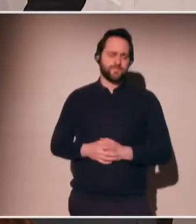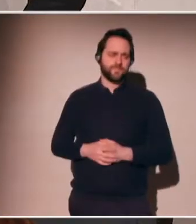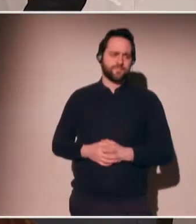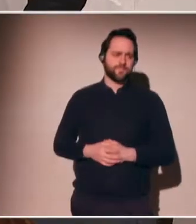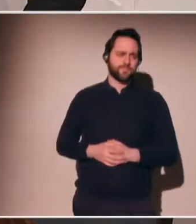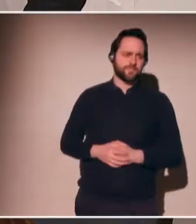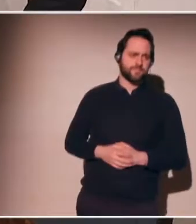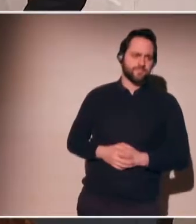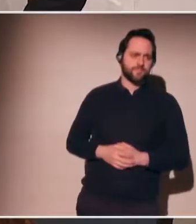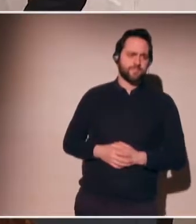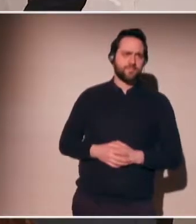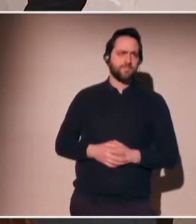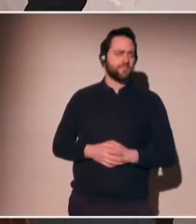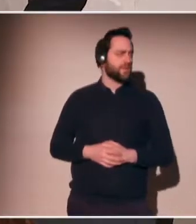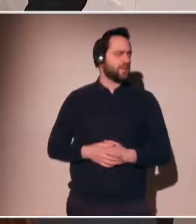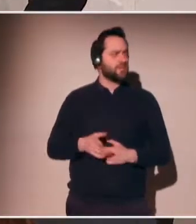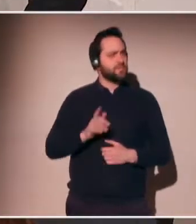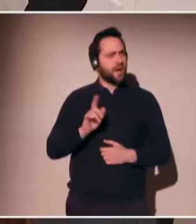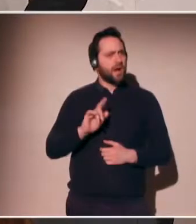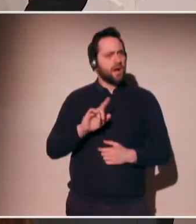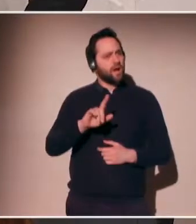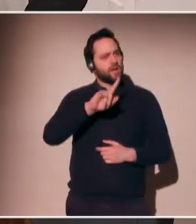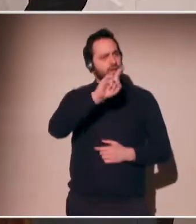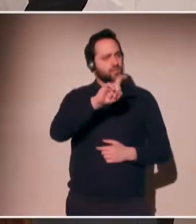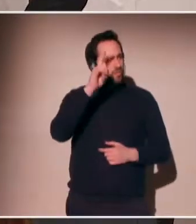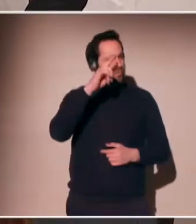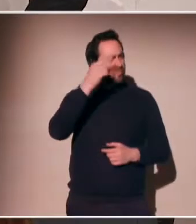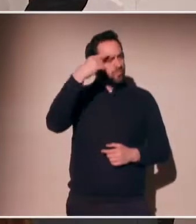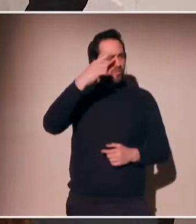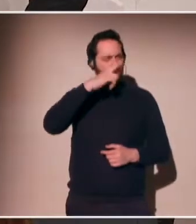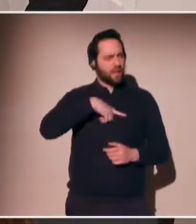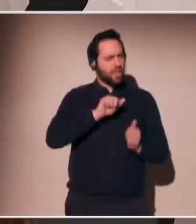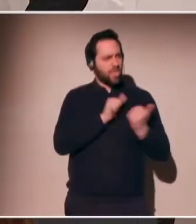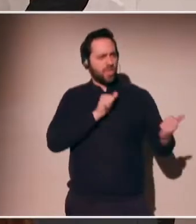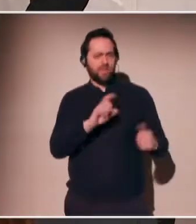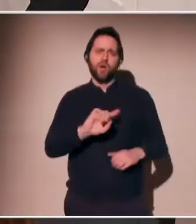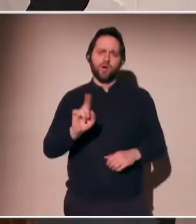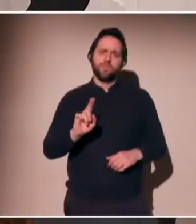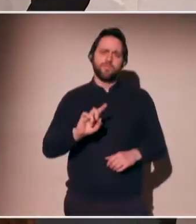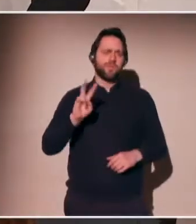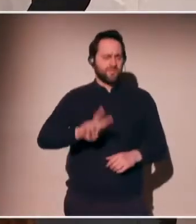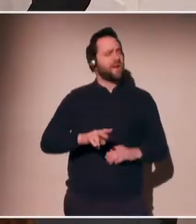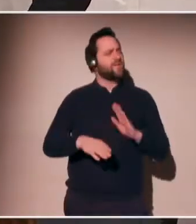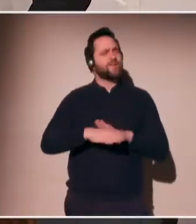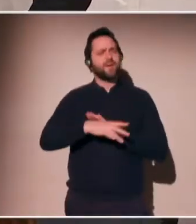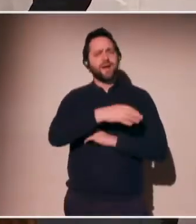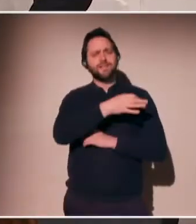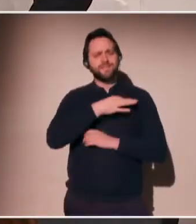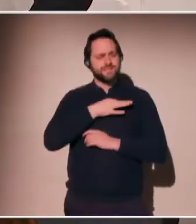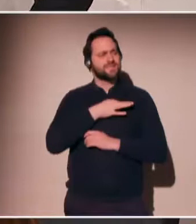c'est pas une question de contradiction, mais peut-être que par rapport au début, il y a ce que vous disiez. Eh bien voilà, nous ne devrions pas